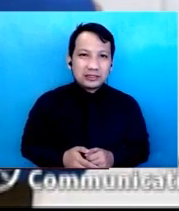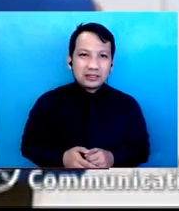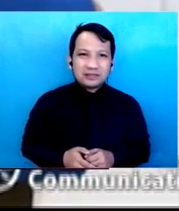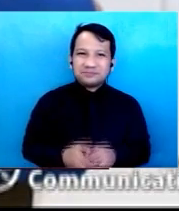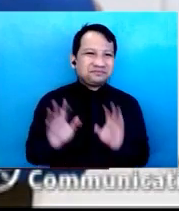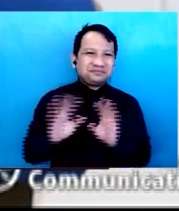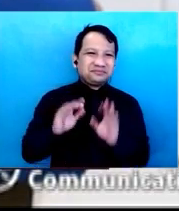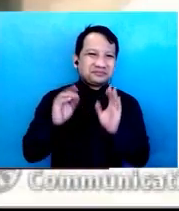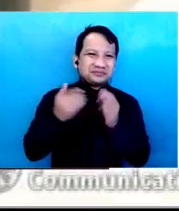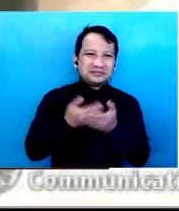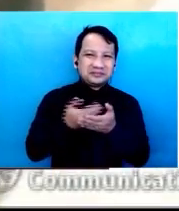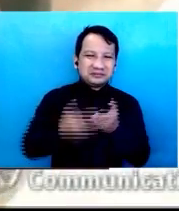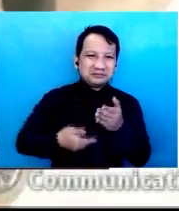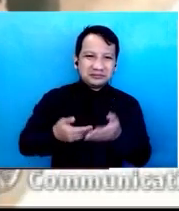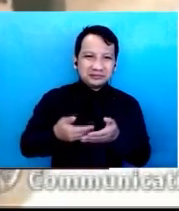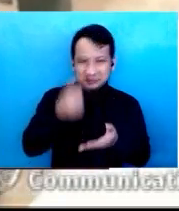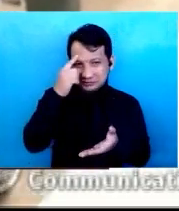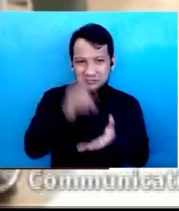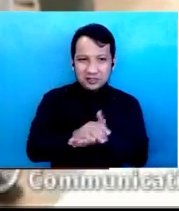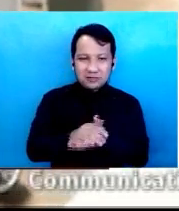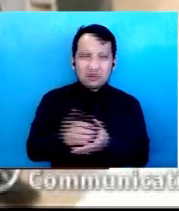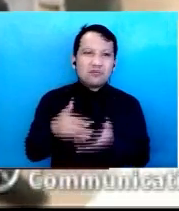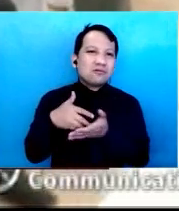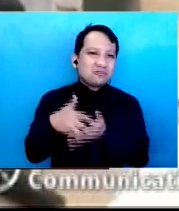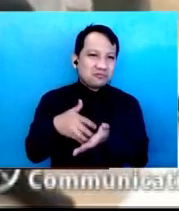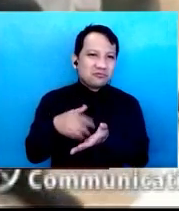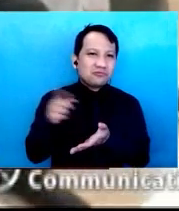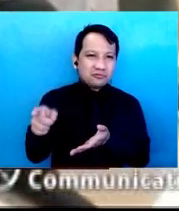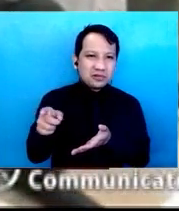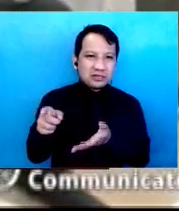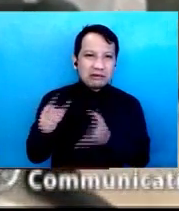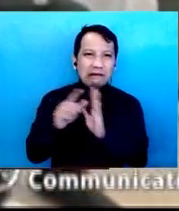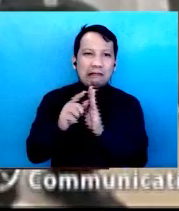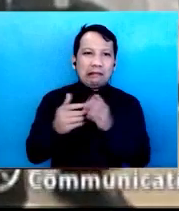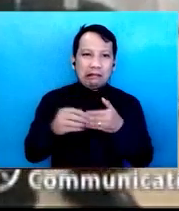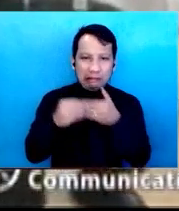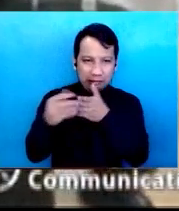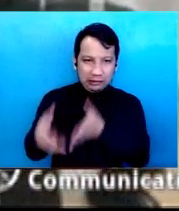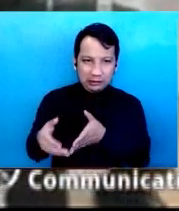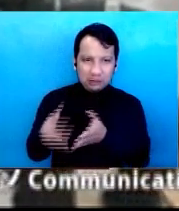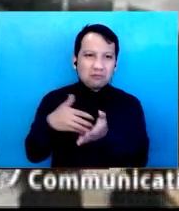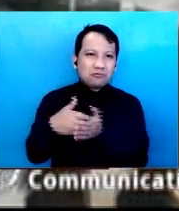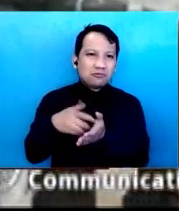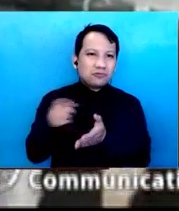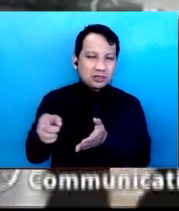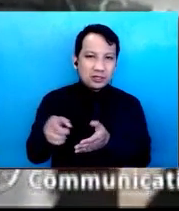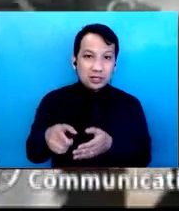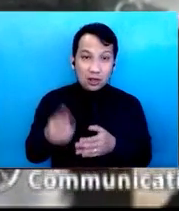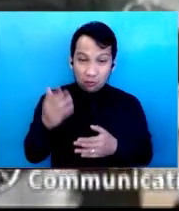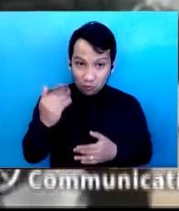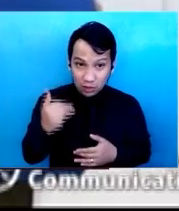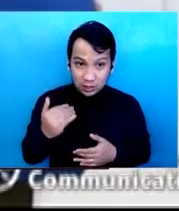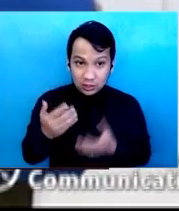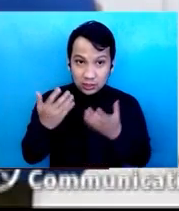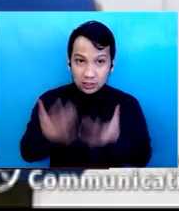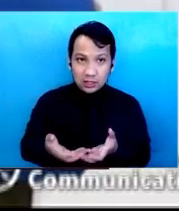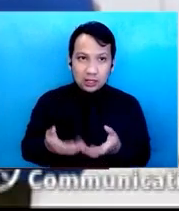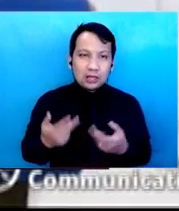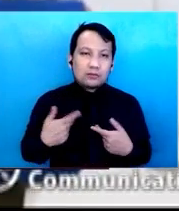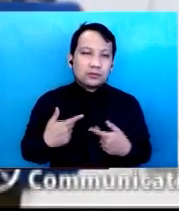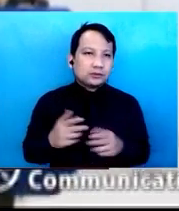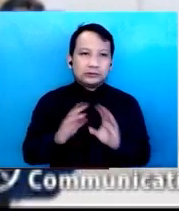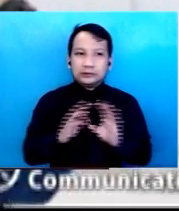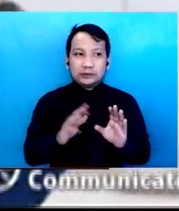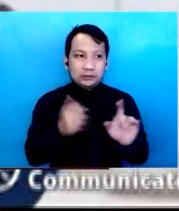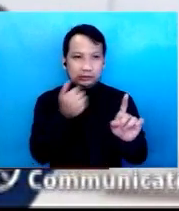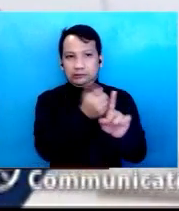believe siya na he's a weak leader. At saka may bagahe siya. Hindi ako naninira na